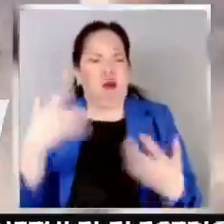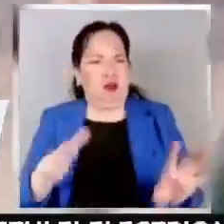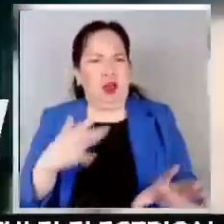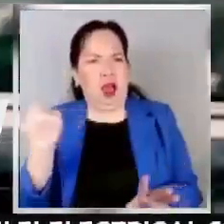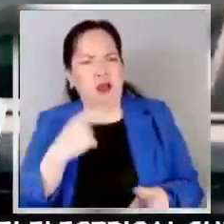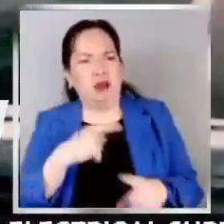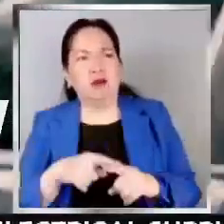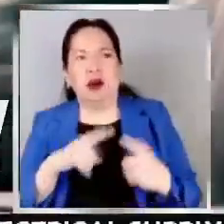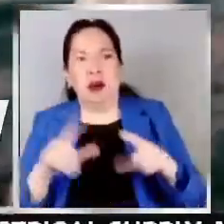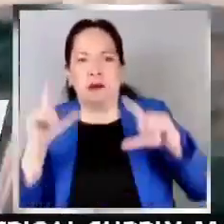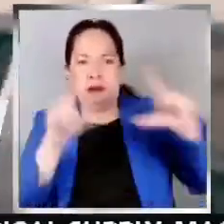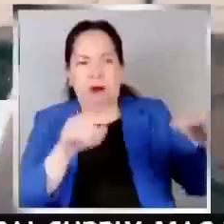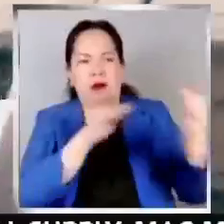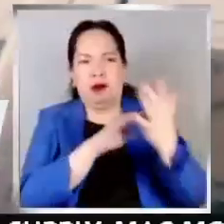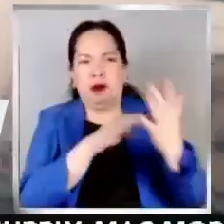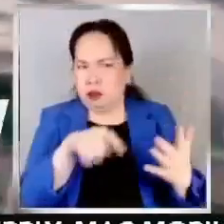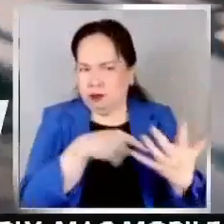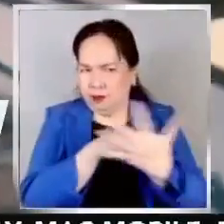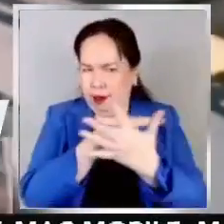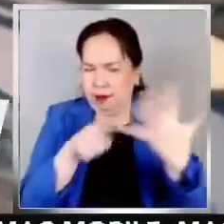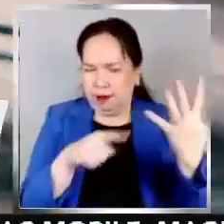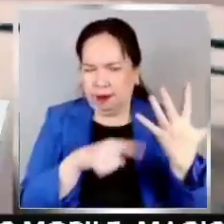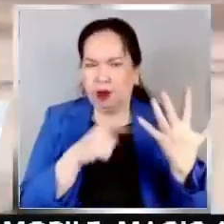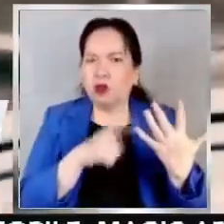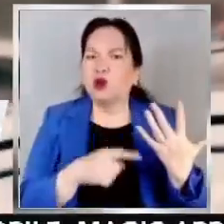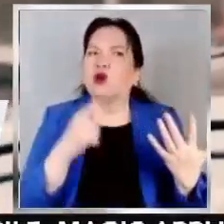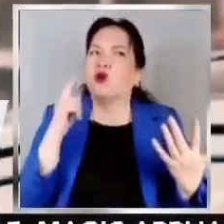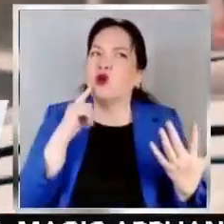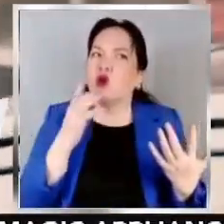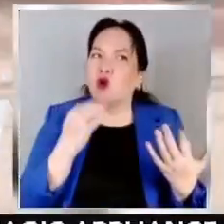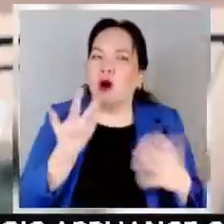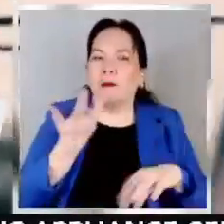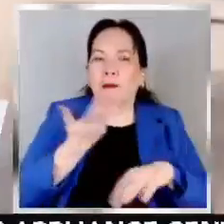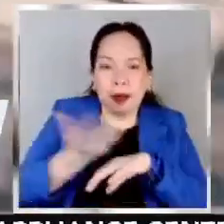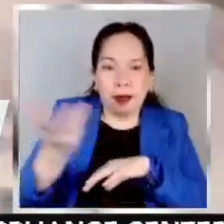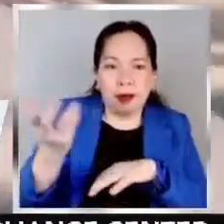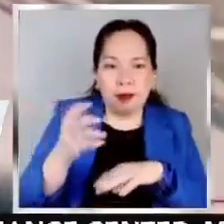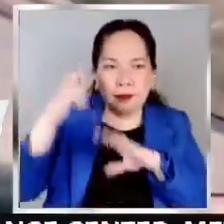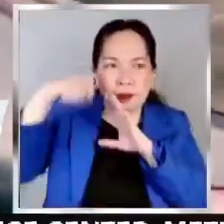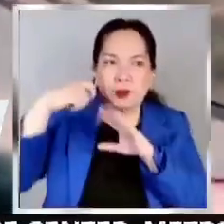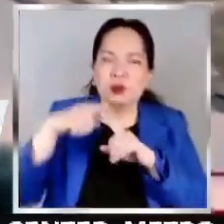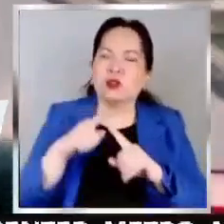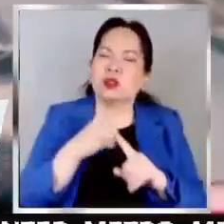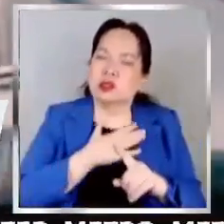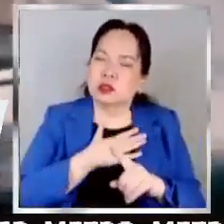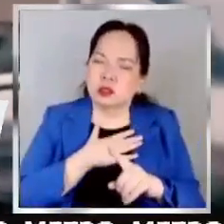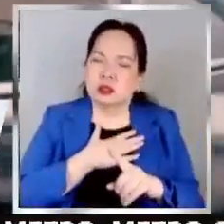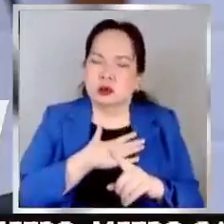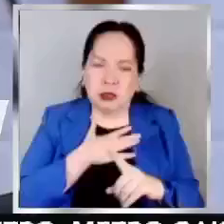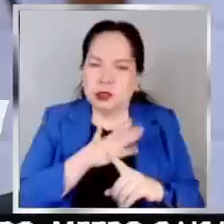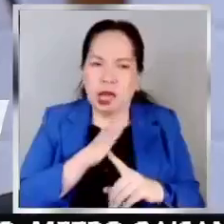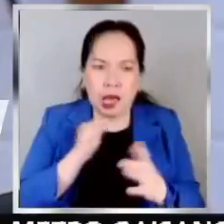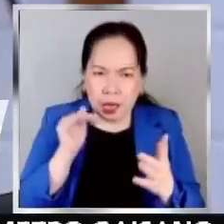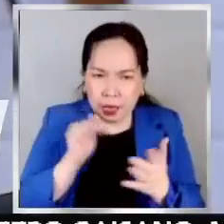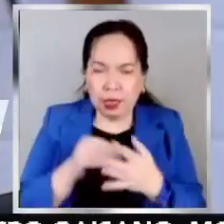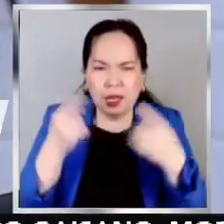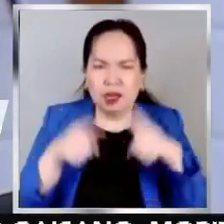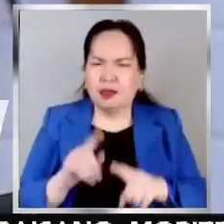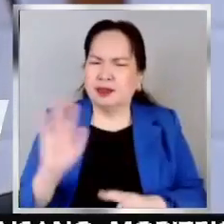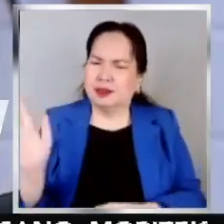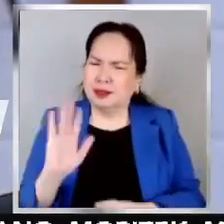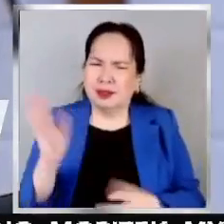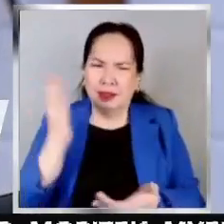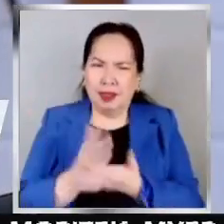alarming scandal ang lima na may pakananang prank video. Para hindi na po maulit yung ginagawa nila, sir. Kasi maraming